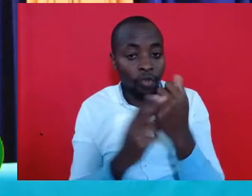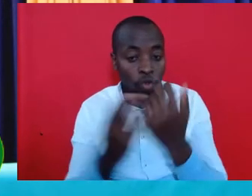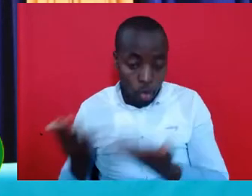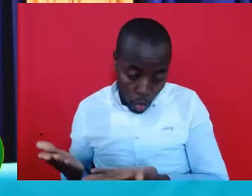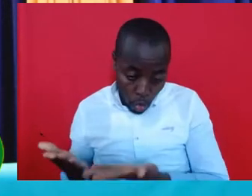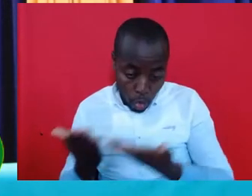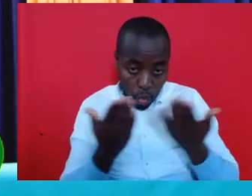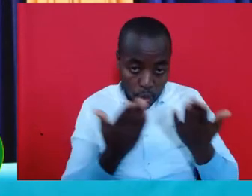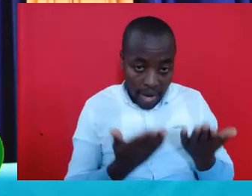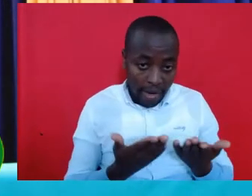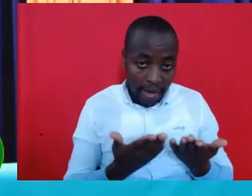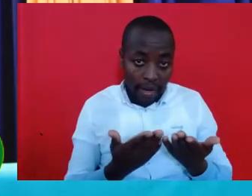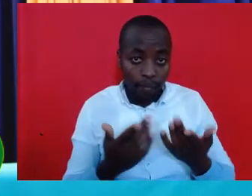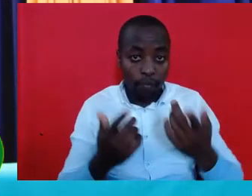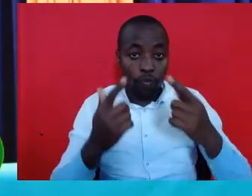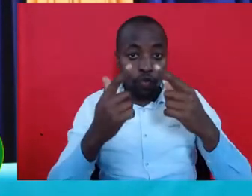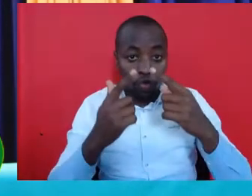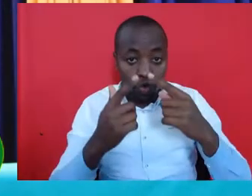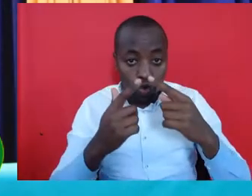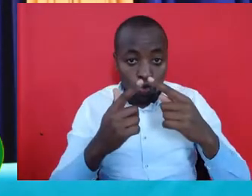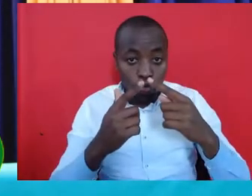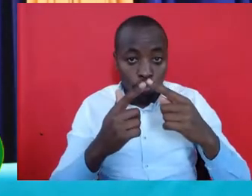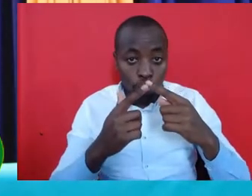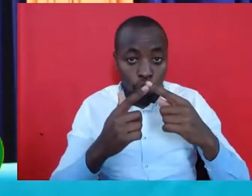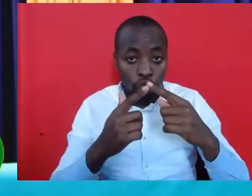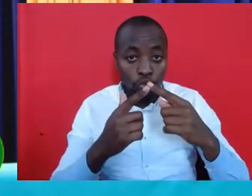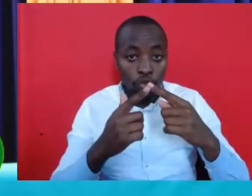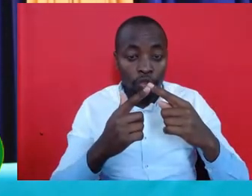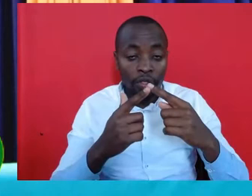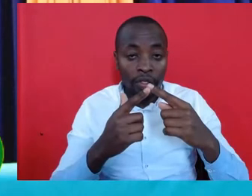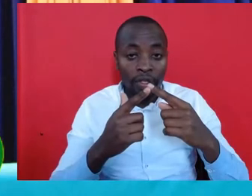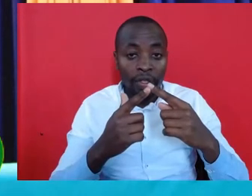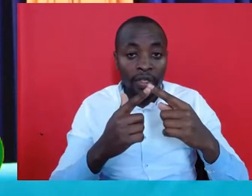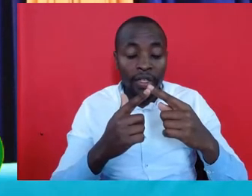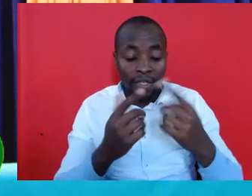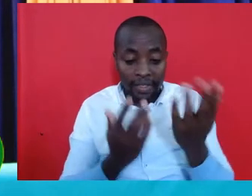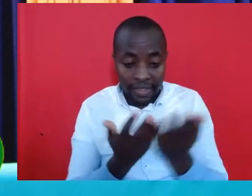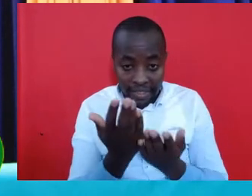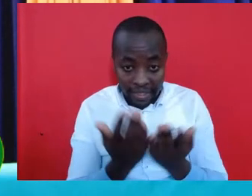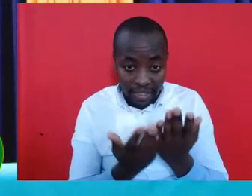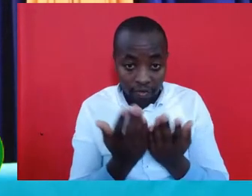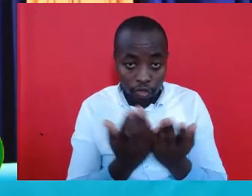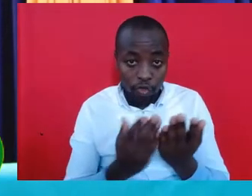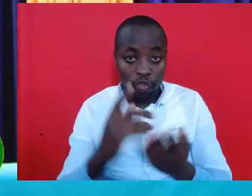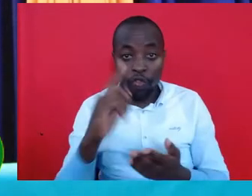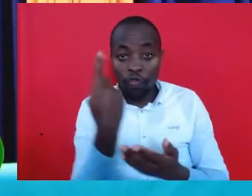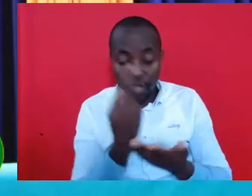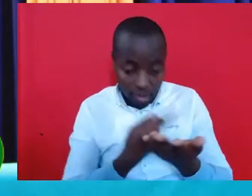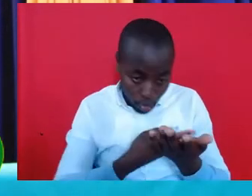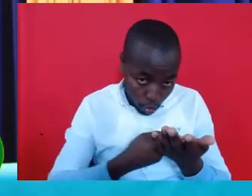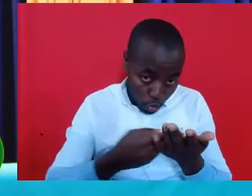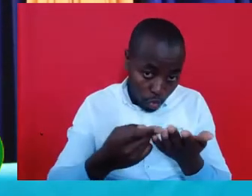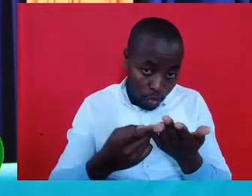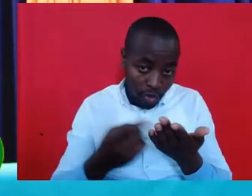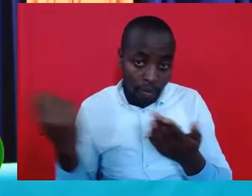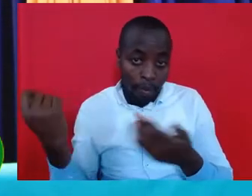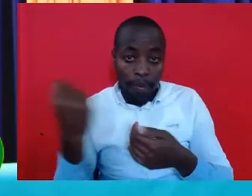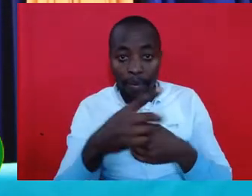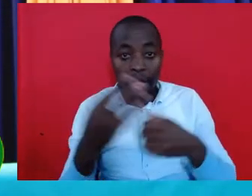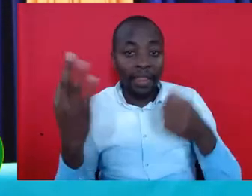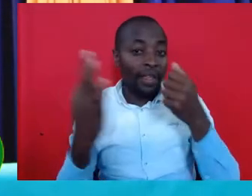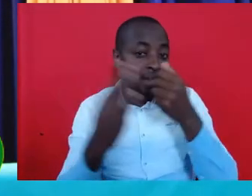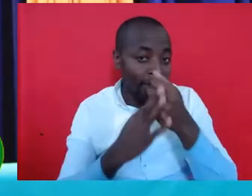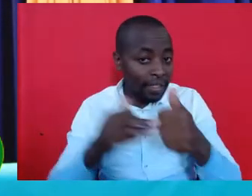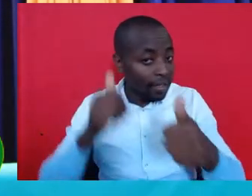Tunakukaribisha katika ibada ya wiki ya kwanza ya mwezi wa nane. Tukumbuke mwezi wiki yote tutakuwa na